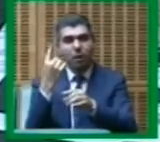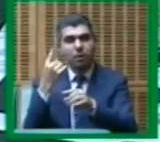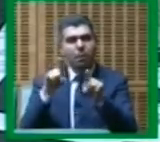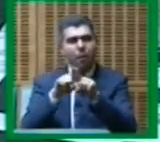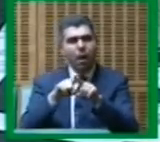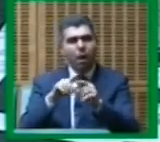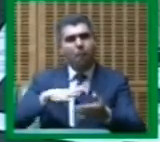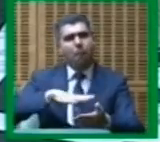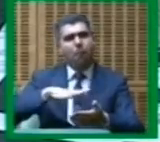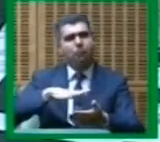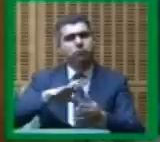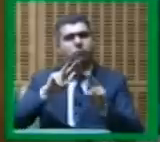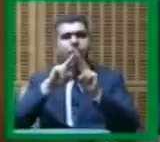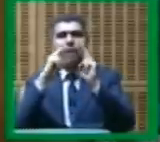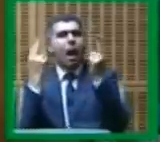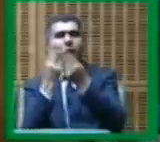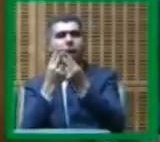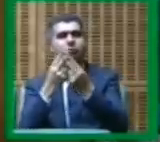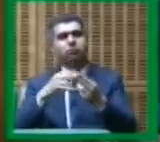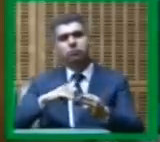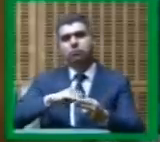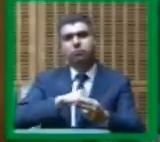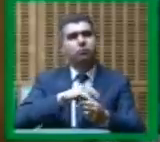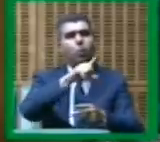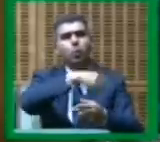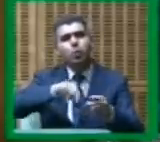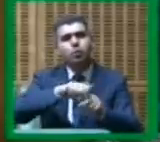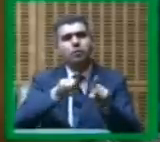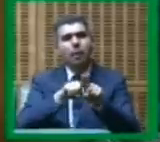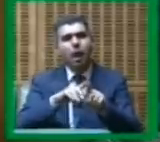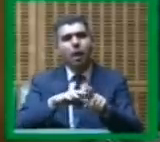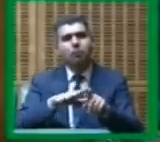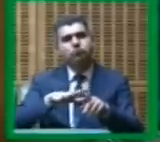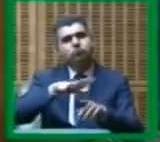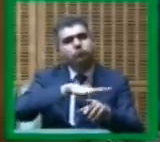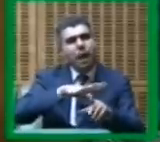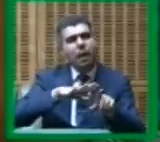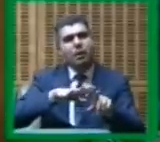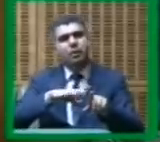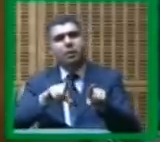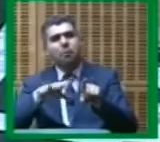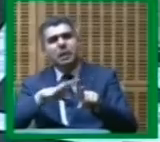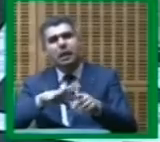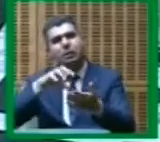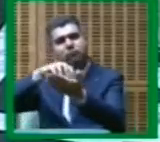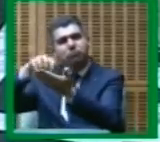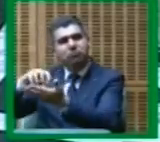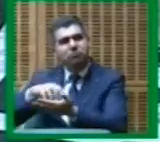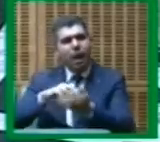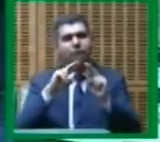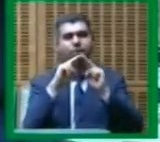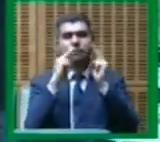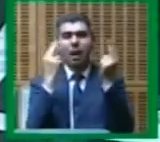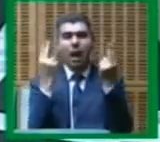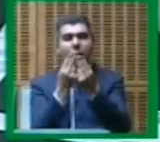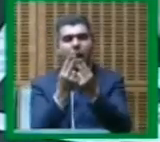الحق، وكتزيد وكتقول الحق السيادي، أنه يأخذ الاحترازات والتدابير الكافية لحماية